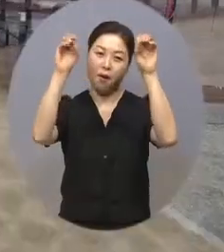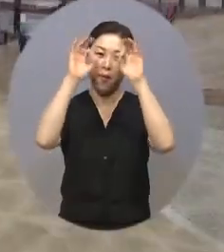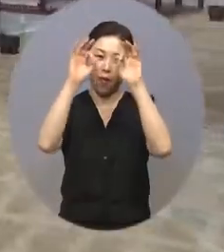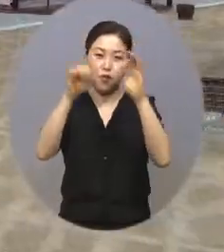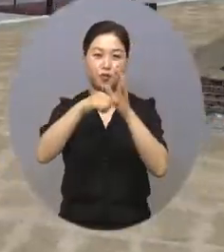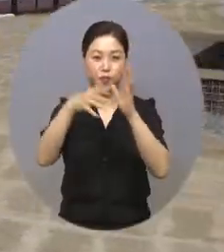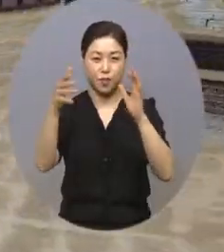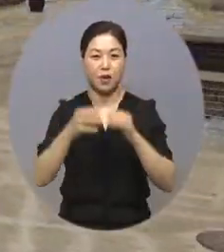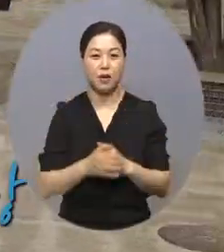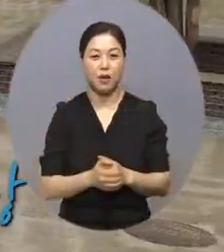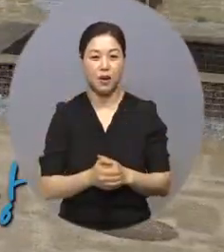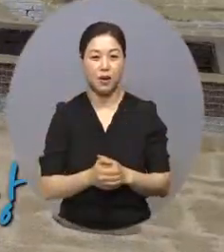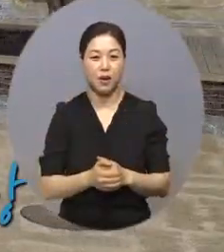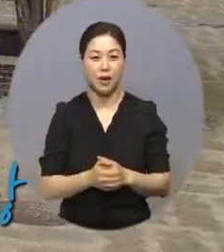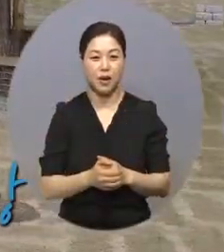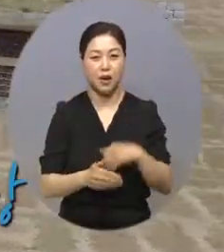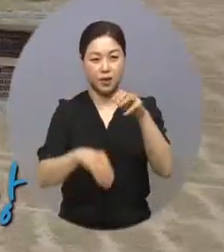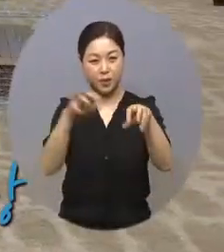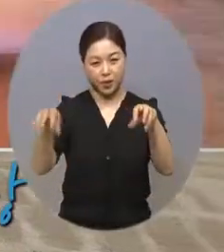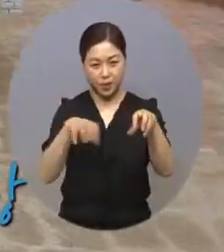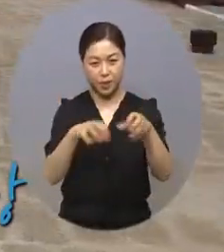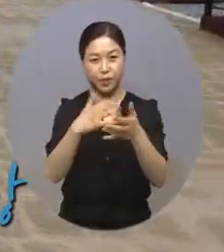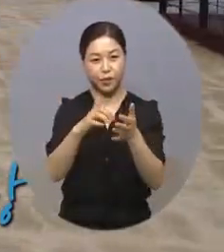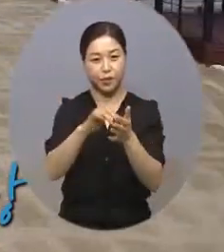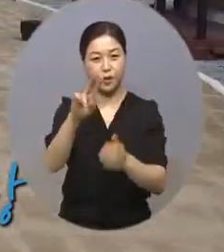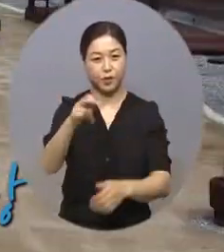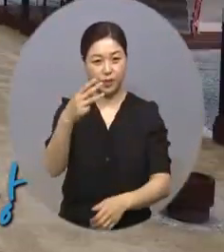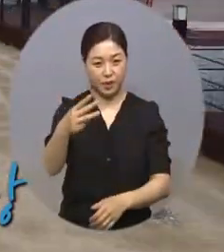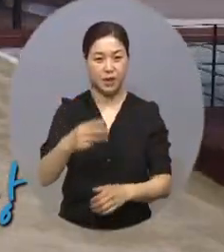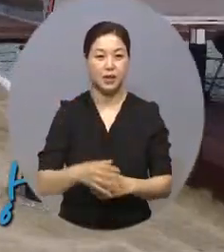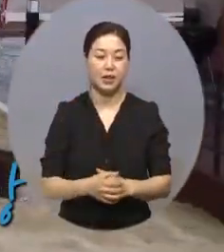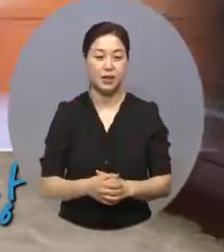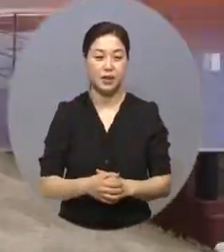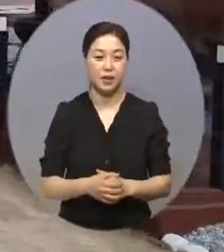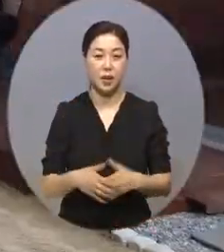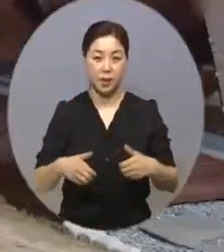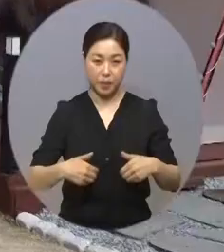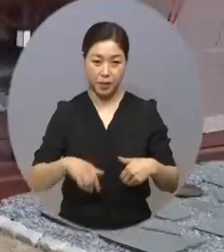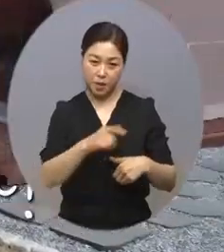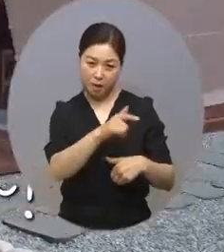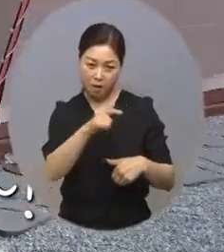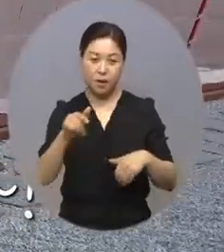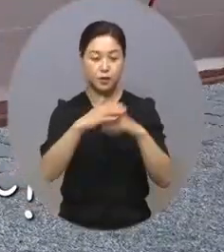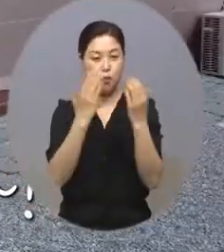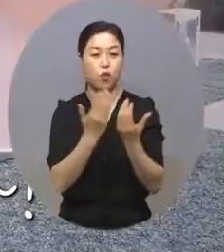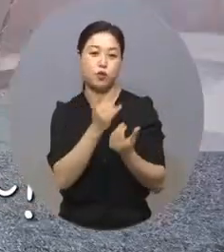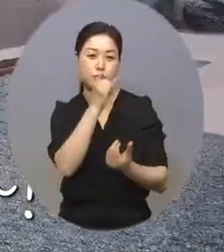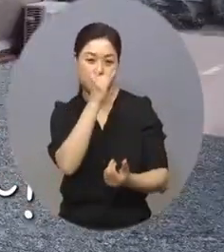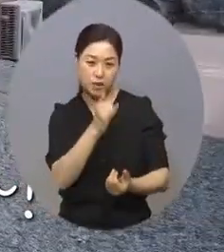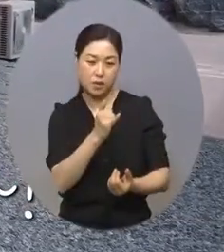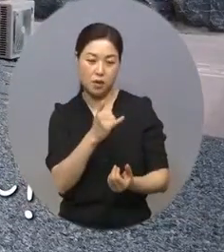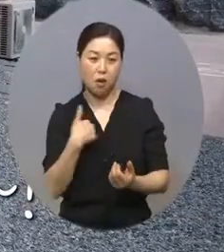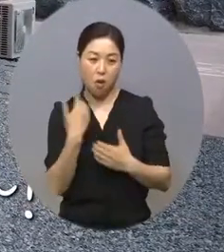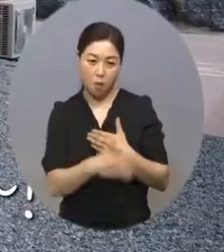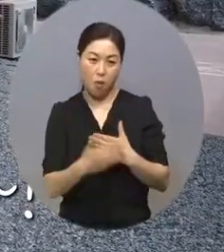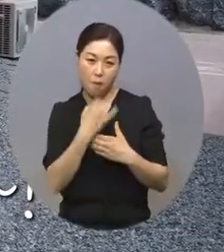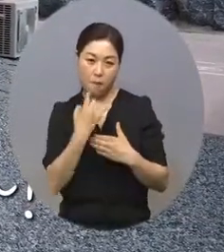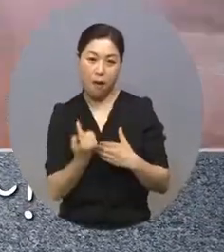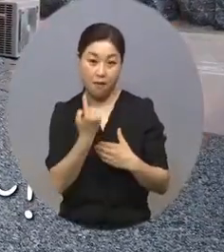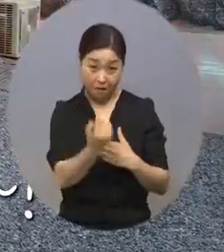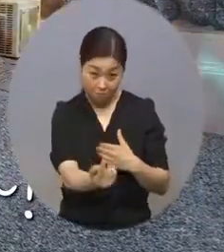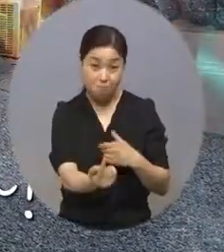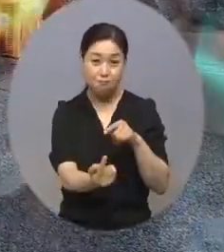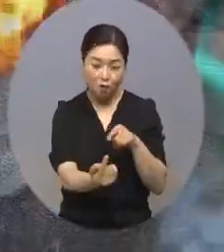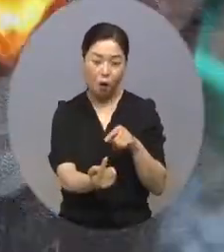쫑 소 물 세 개의 재미있구요 뭐든 시설이 다 갖춰져 있어서 정말 몸만 가면 되더라구요